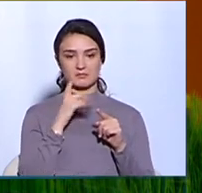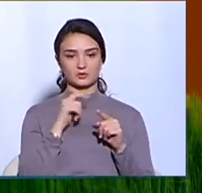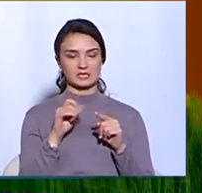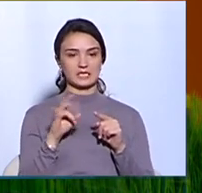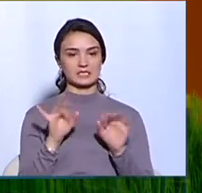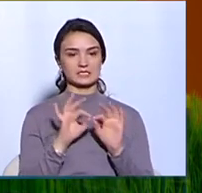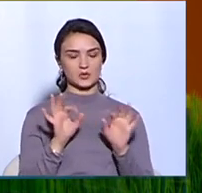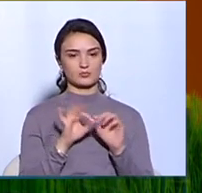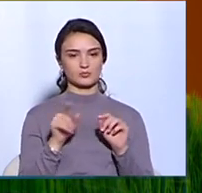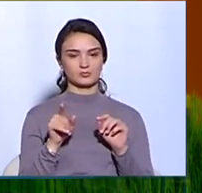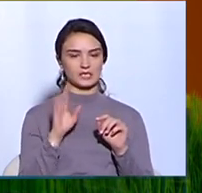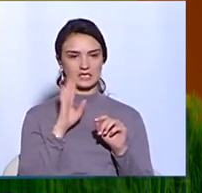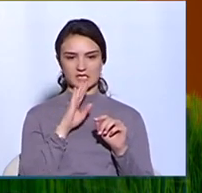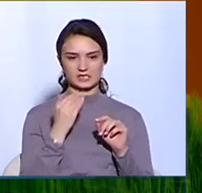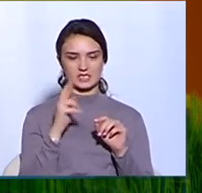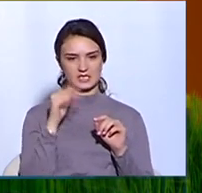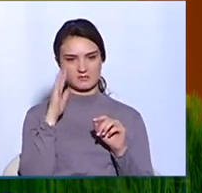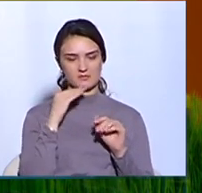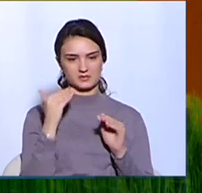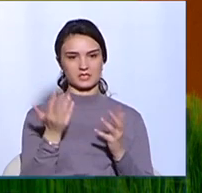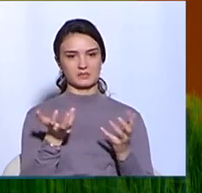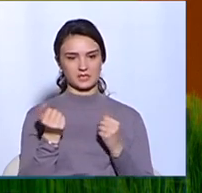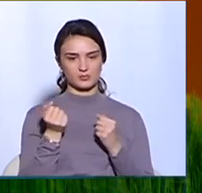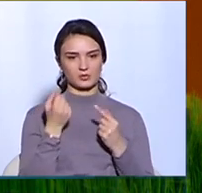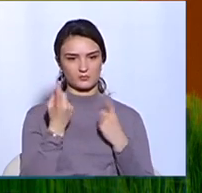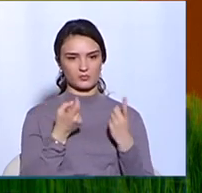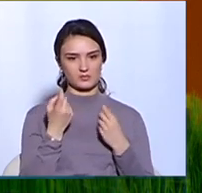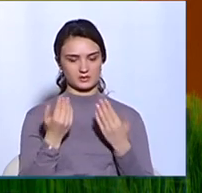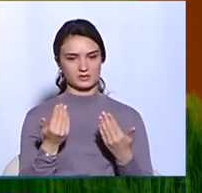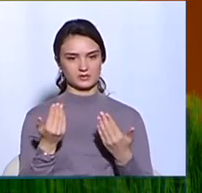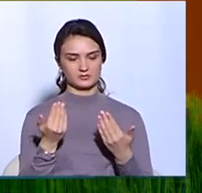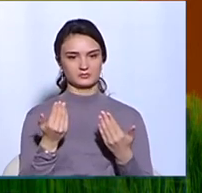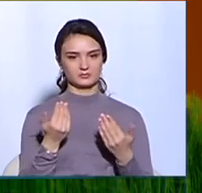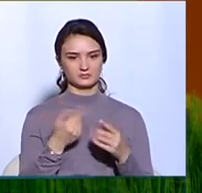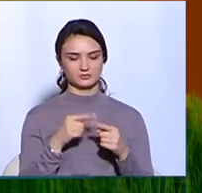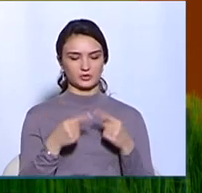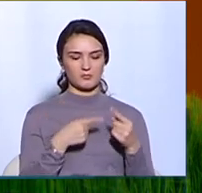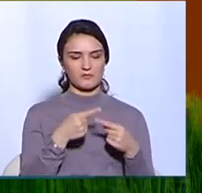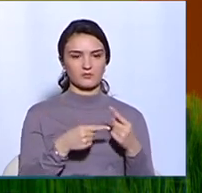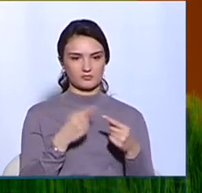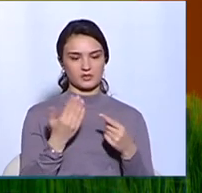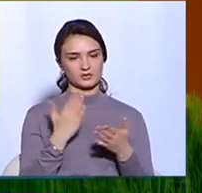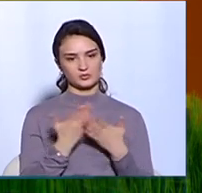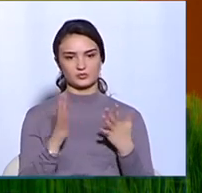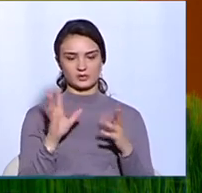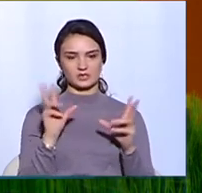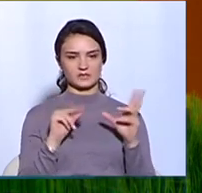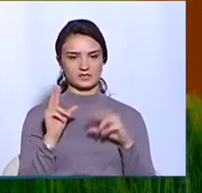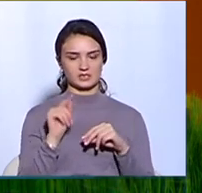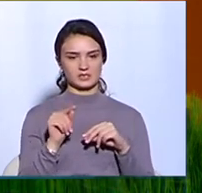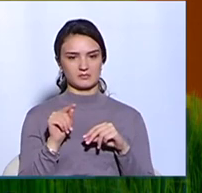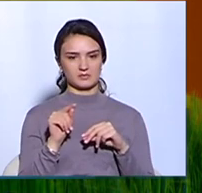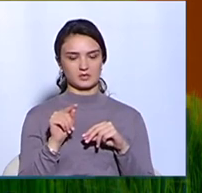ელენე საუბრობდა, დედისგან და მამისგან მიღებული ინფორმაციით შთამომავლობის დაატვირთვა, არის თუ არა